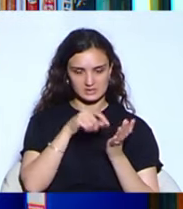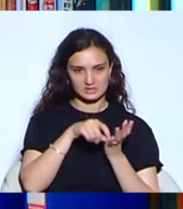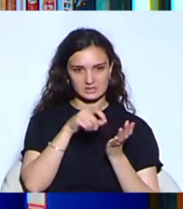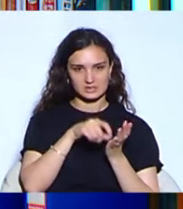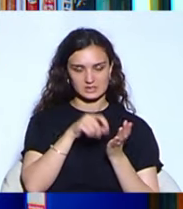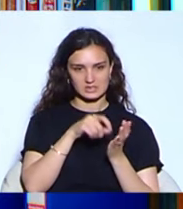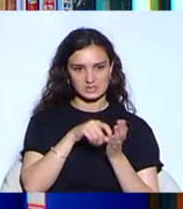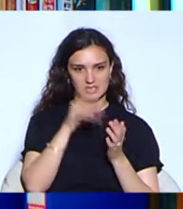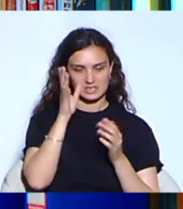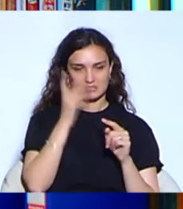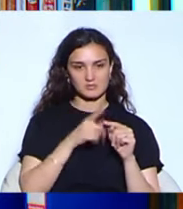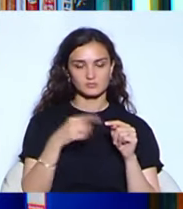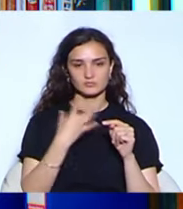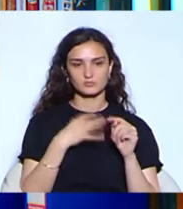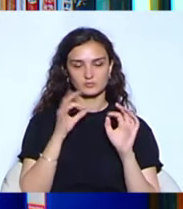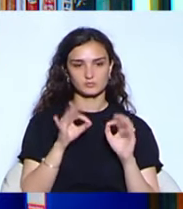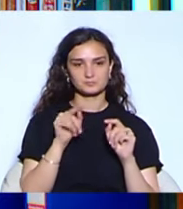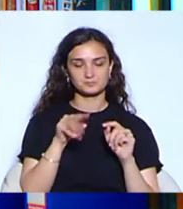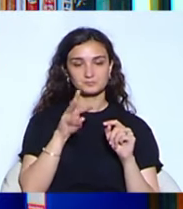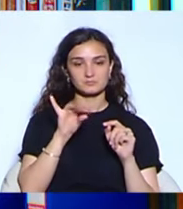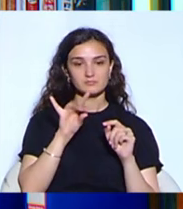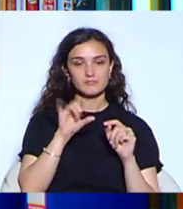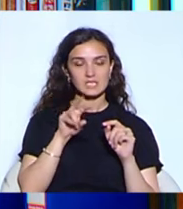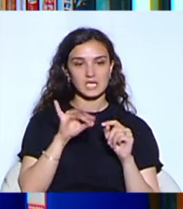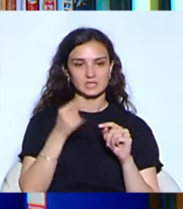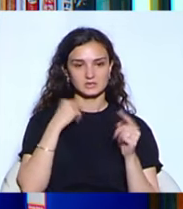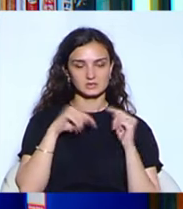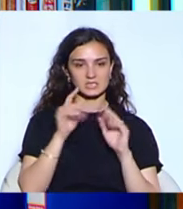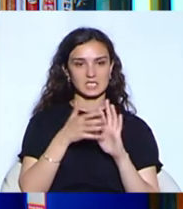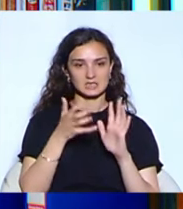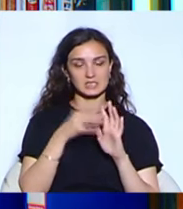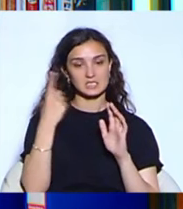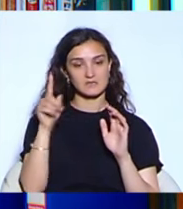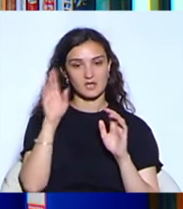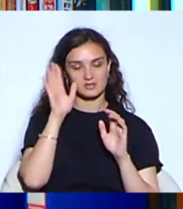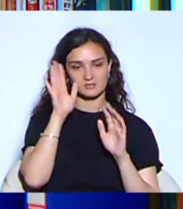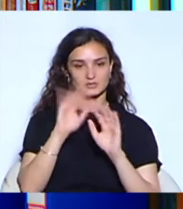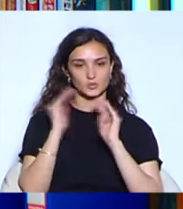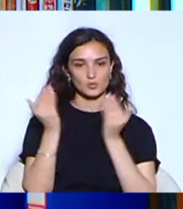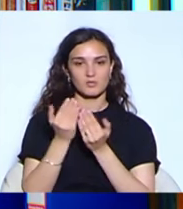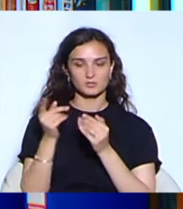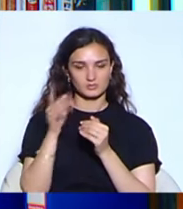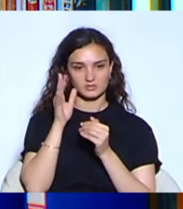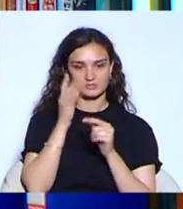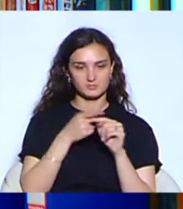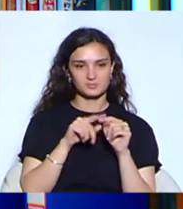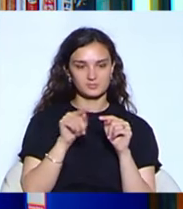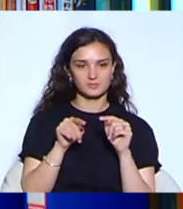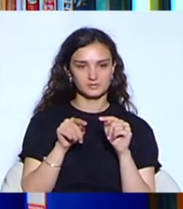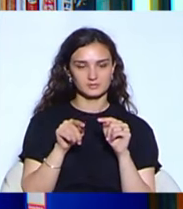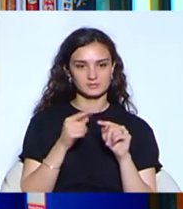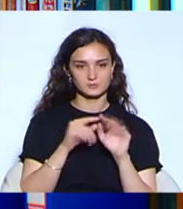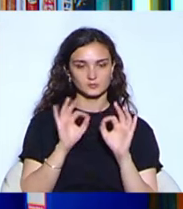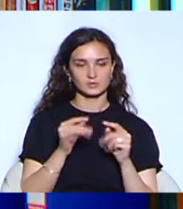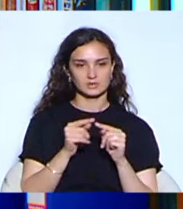ქათამი. აქ არის მნიშვნელოვანი სწორედ ამ მინერალების შევსება, რაც აკლია ინკუბატორის ქათამს. ამიტომ მინერალური პროდუქტები დატვირთული